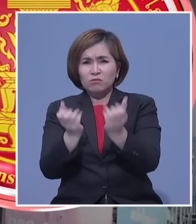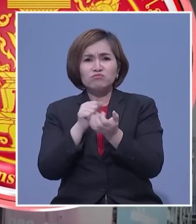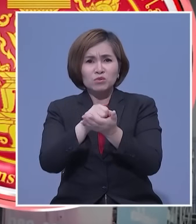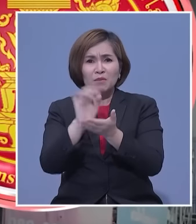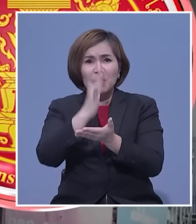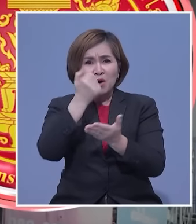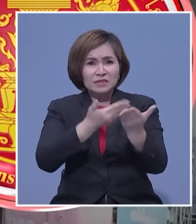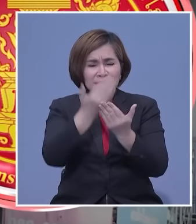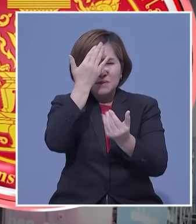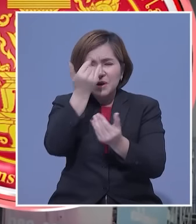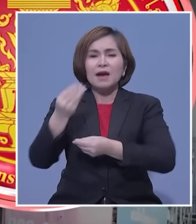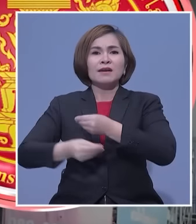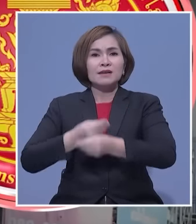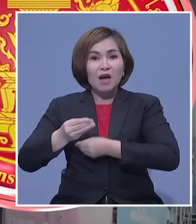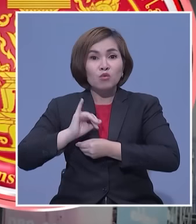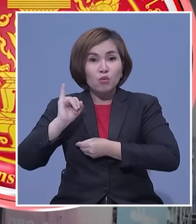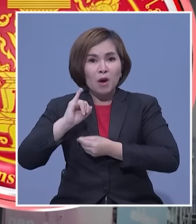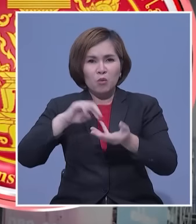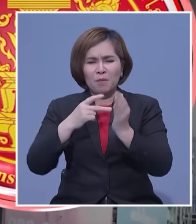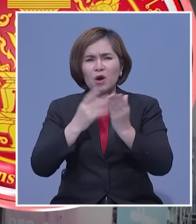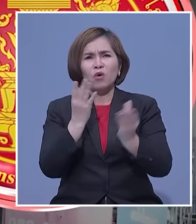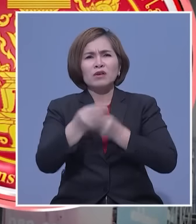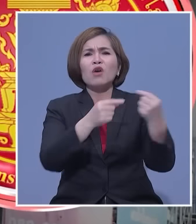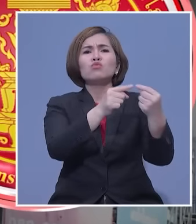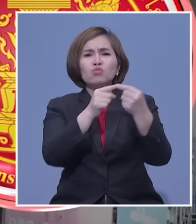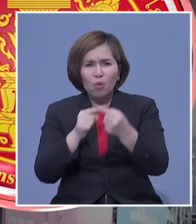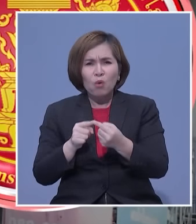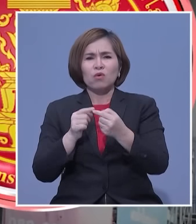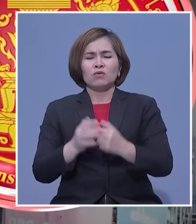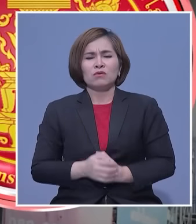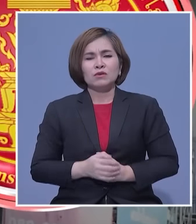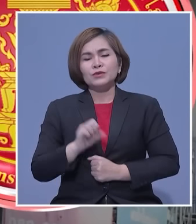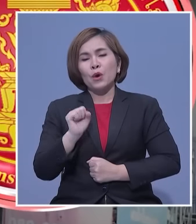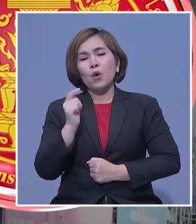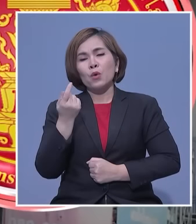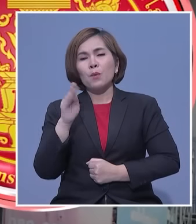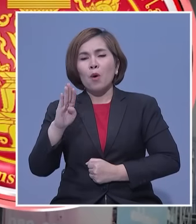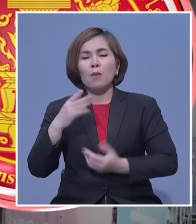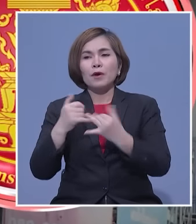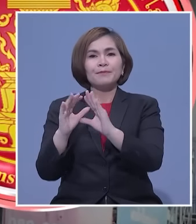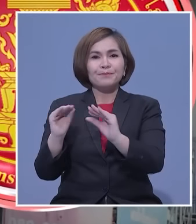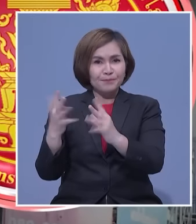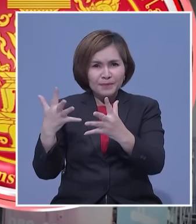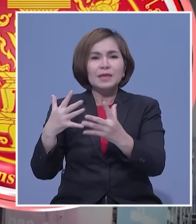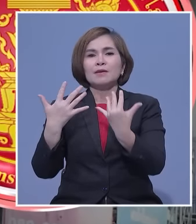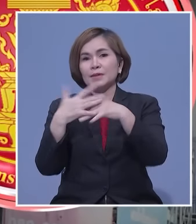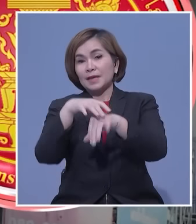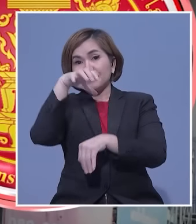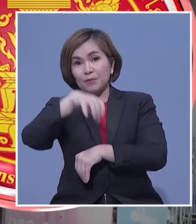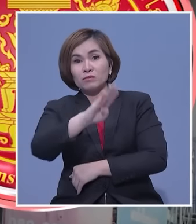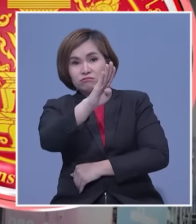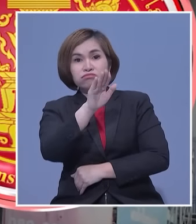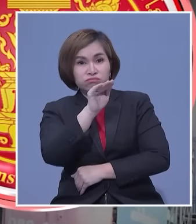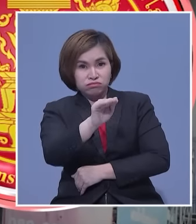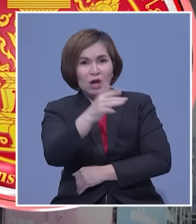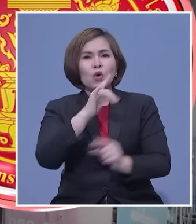นะอืเนื่องจากว่าผู้เสียหายเนี่ยเป็นผู้ค้าที่ไปร่วมทุนแต่ว่าทางสคบไม่ได้นิ่งนอนใจประสานไปยังบริษัทดัง